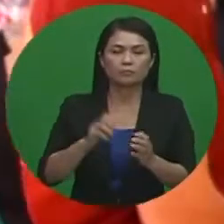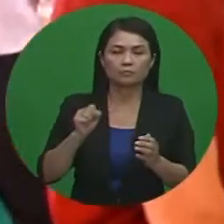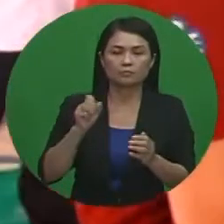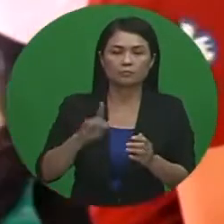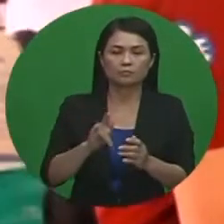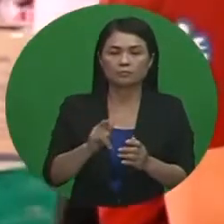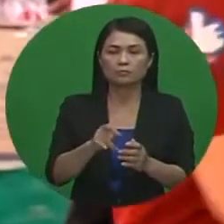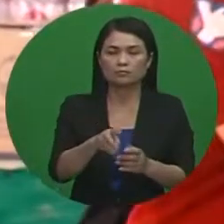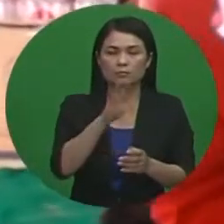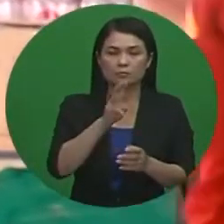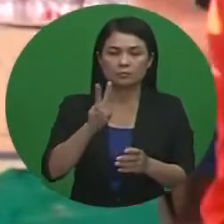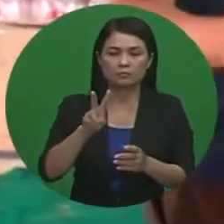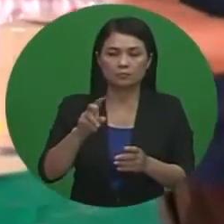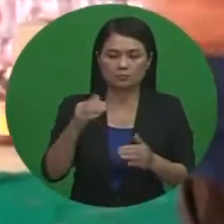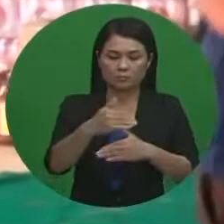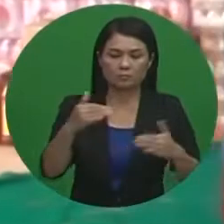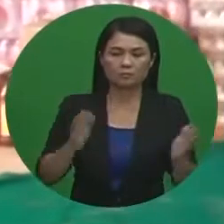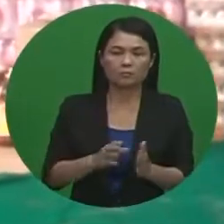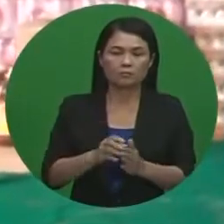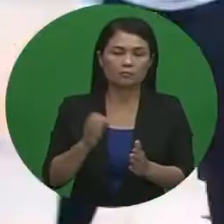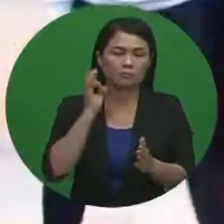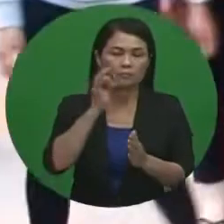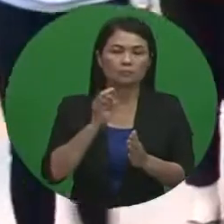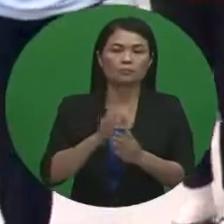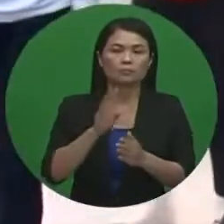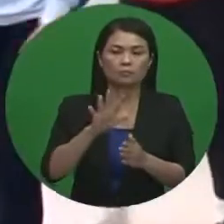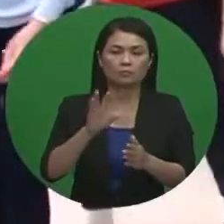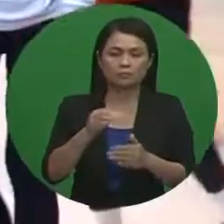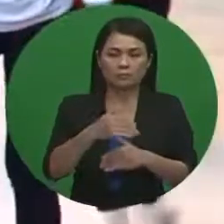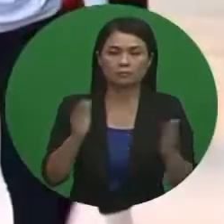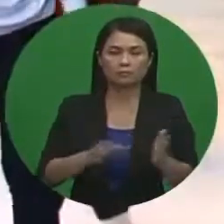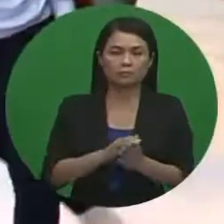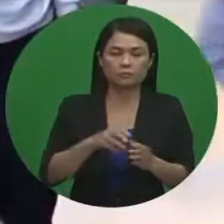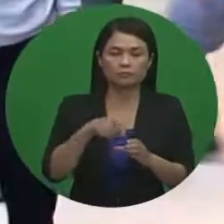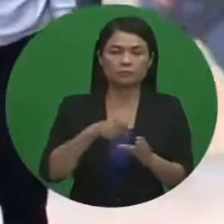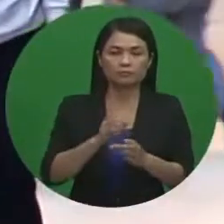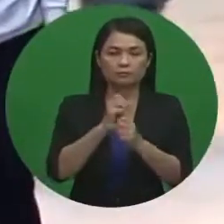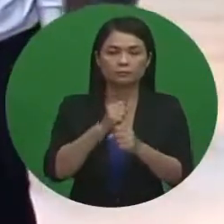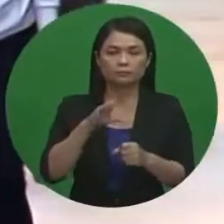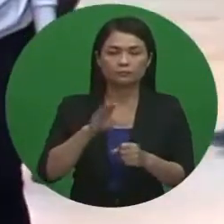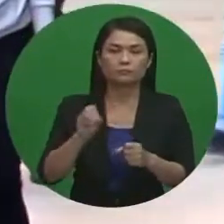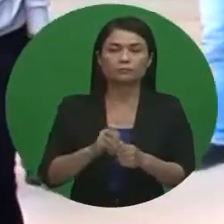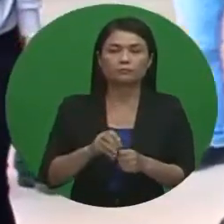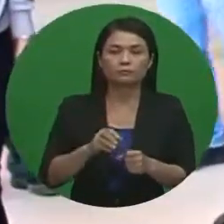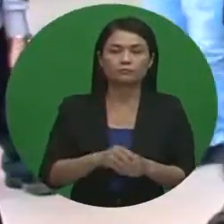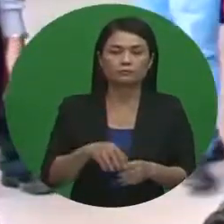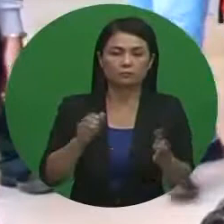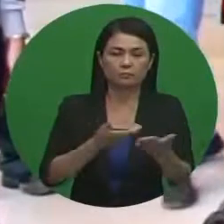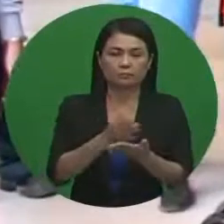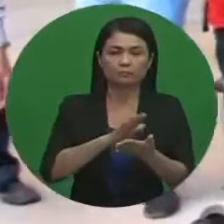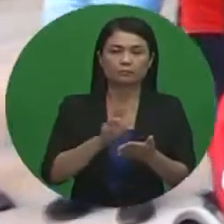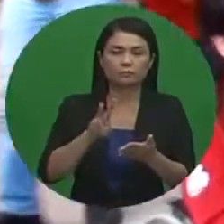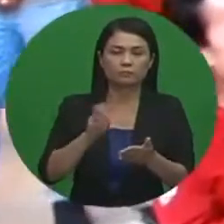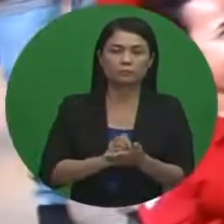ទឹកសុទ្ធ200កែទឹកផ្លែឈើ50កែទឹកក្រូចកូកា20កែប្រេងឆាដបធំ20ដប